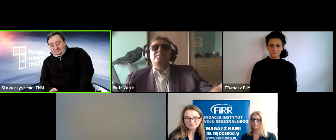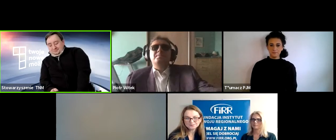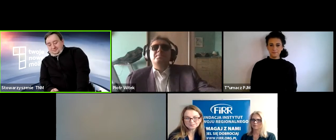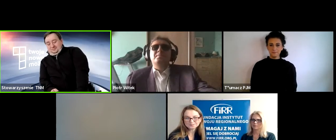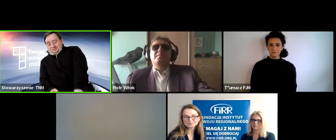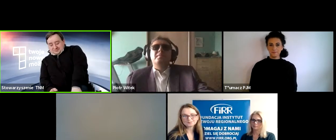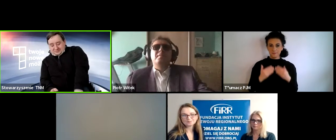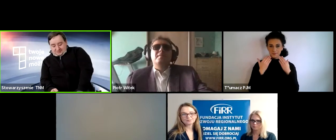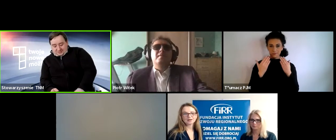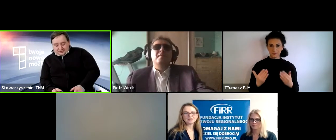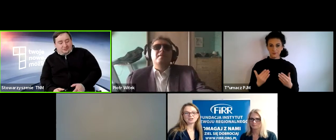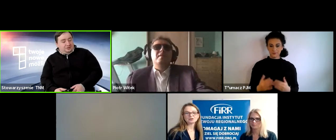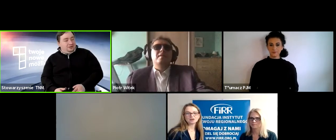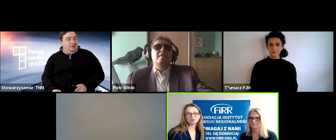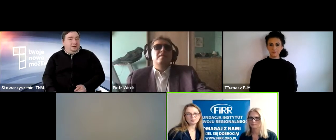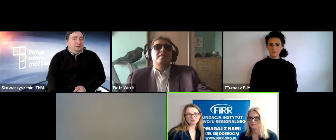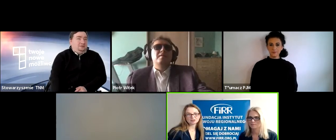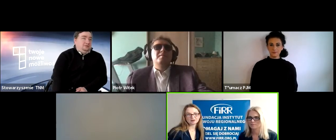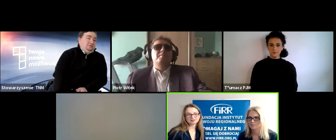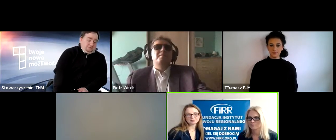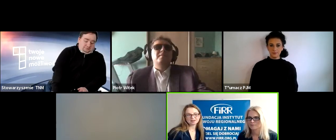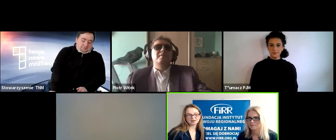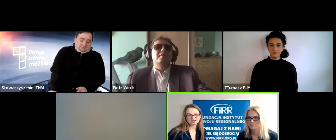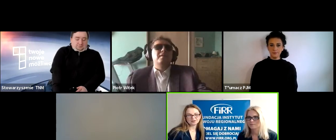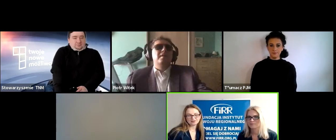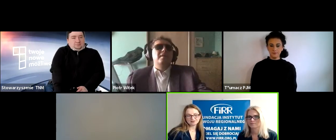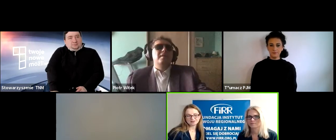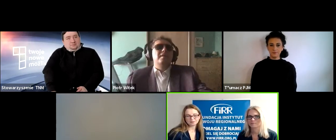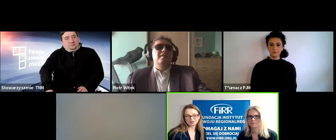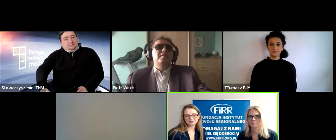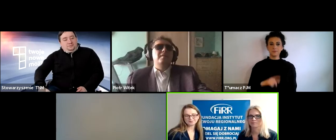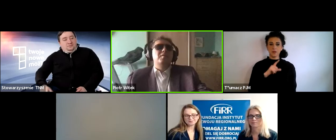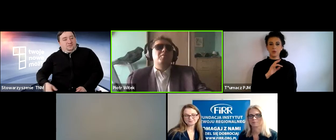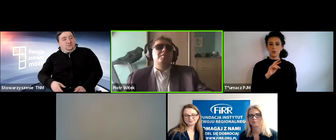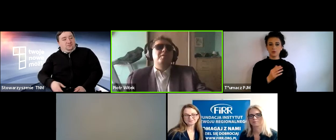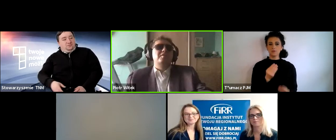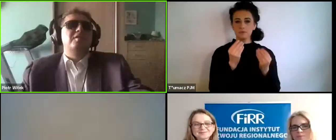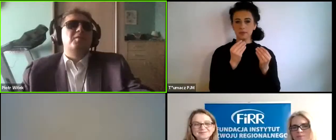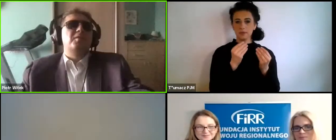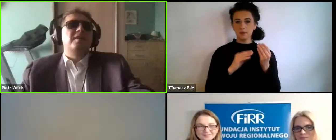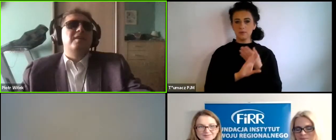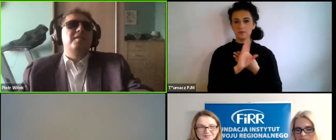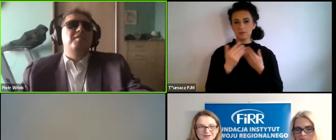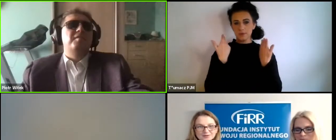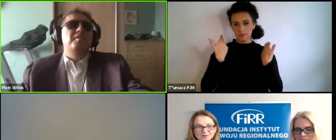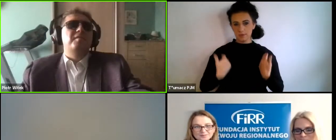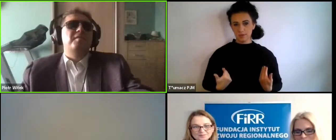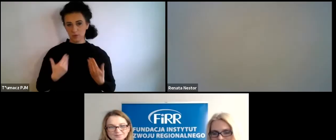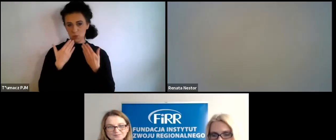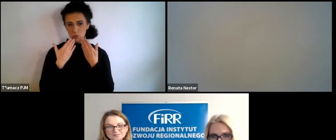Dziękujemy. I dziękujemy Piotrze bardzo za świetne wystąpienie. Ja również bardzo dziękuję.